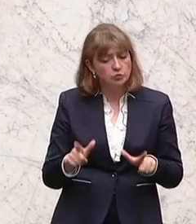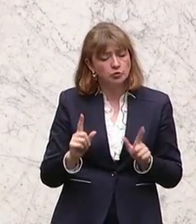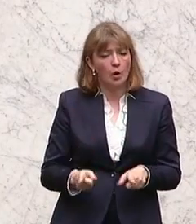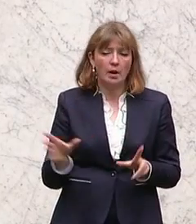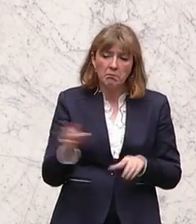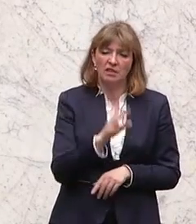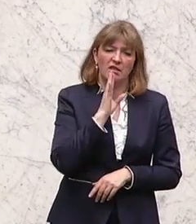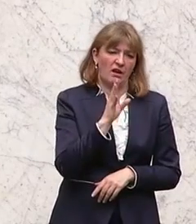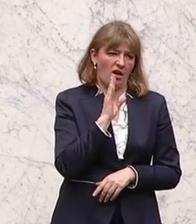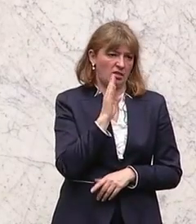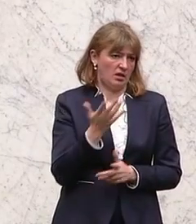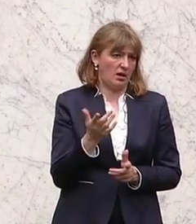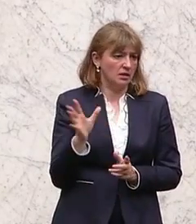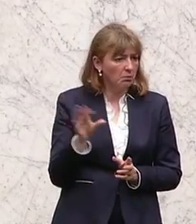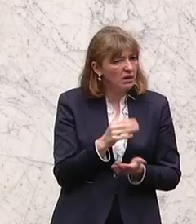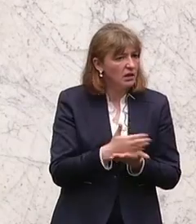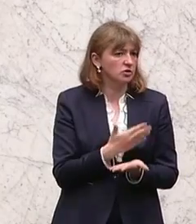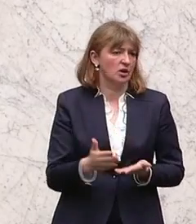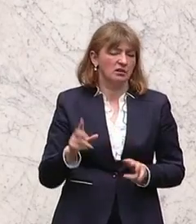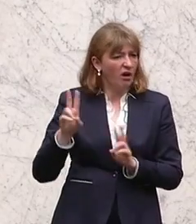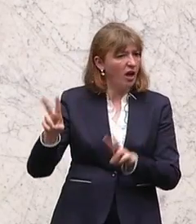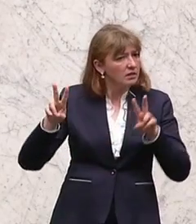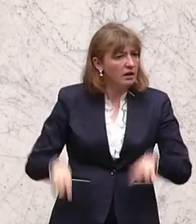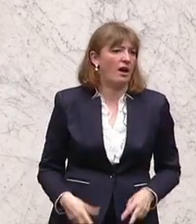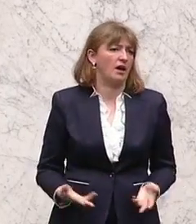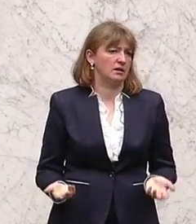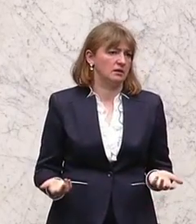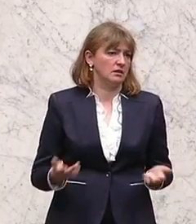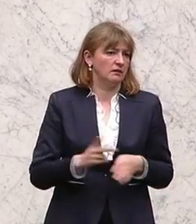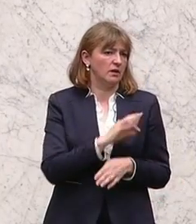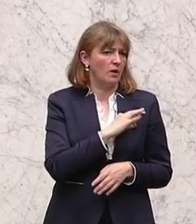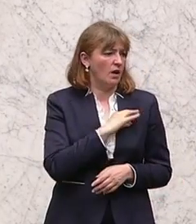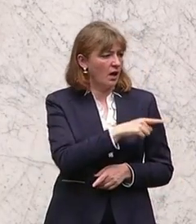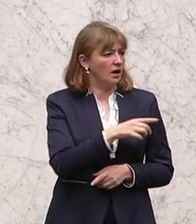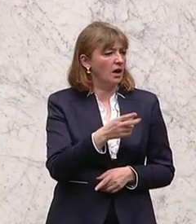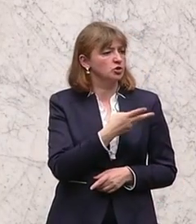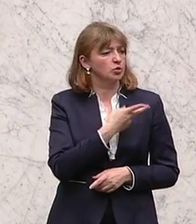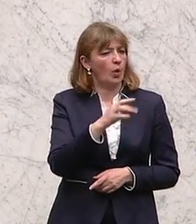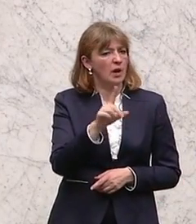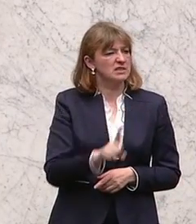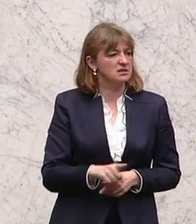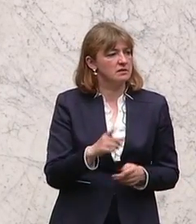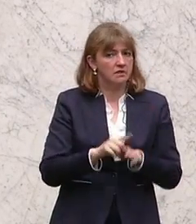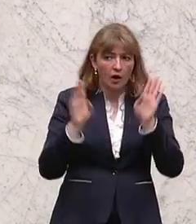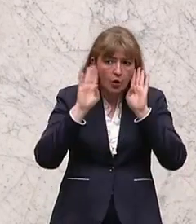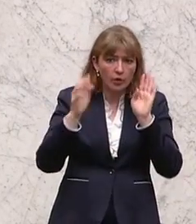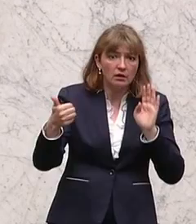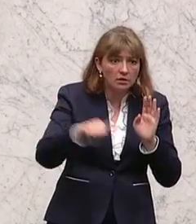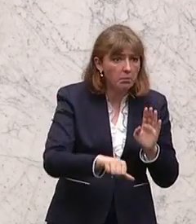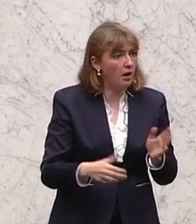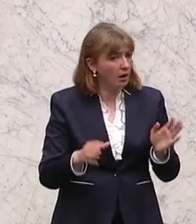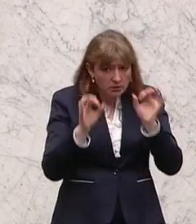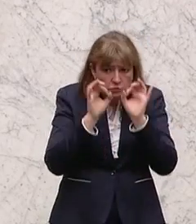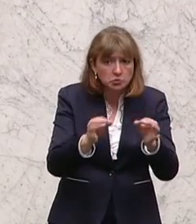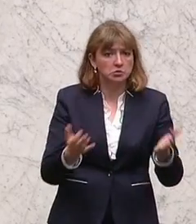die mitentscheiden können, dass sie ein Recht drauf haben, wie der Kollege Strolz sagt, dem Hearing beizuwohnen. Aber wir